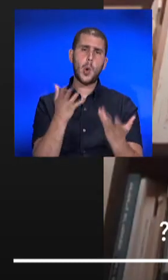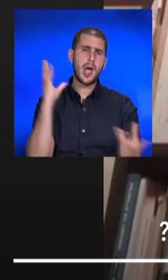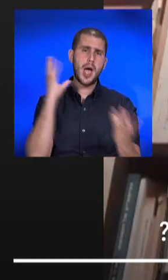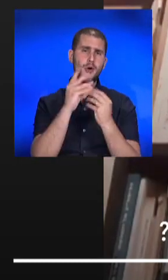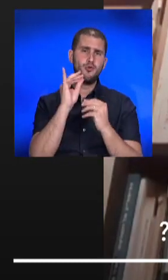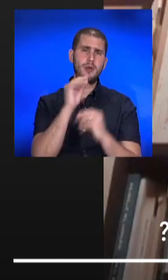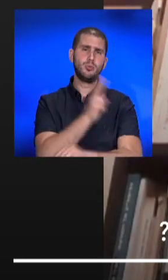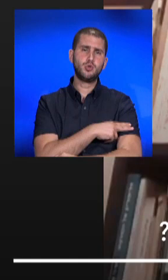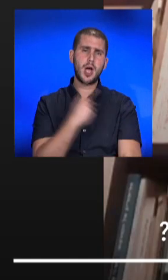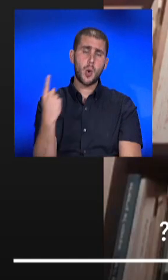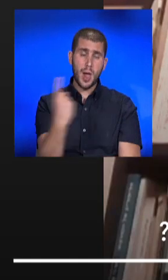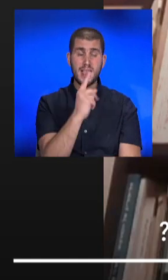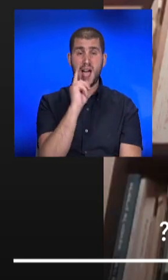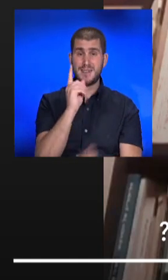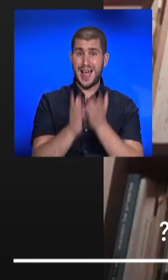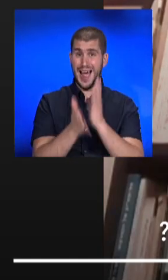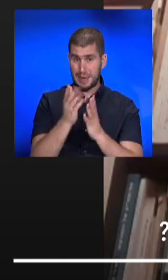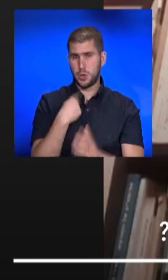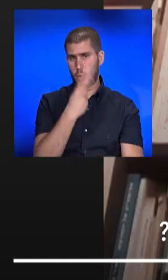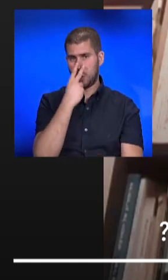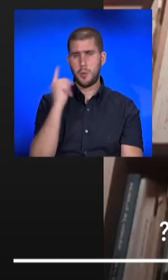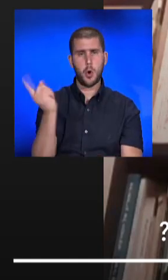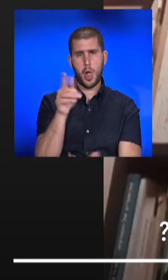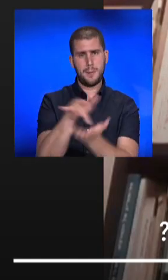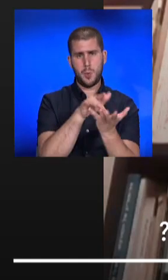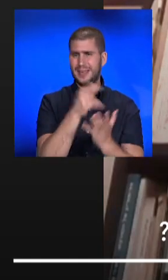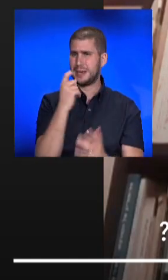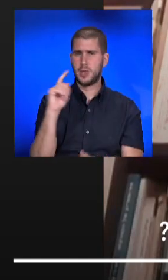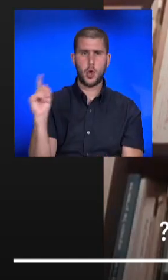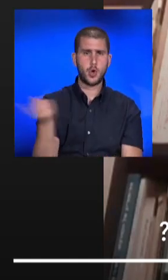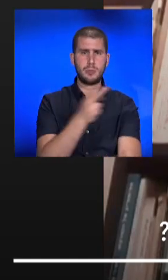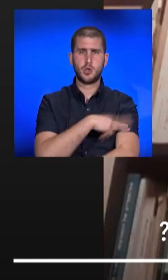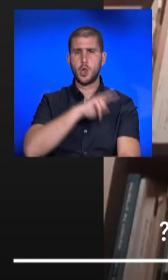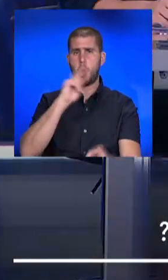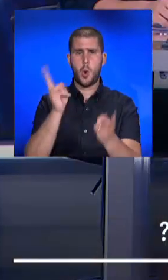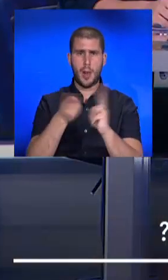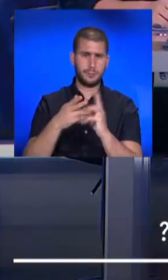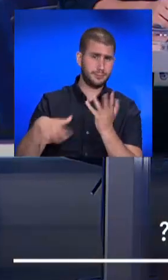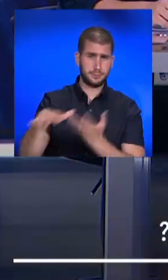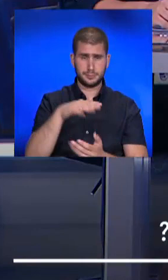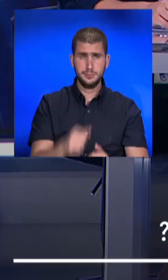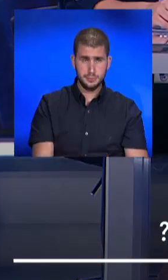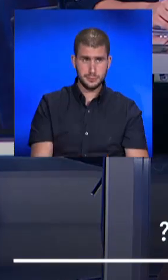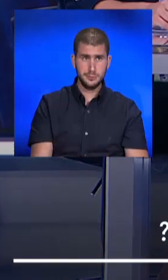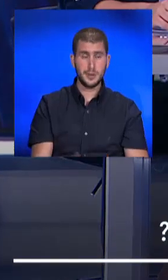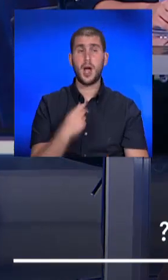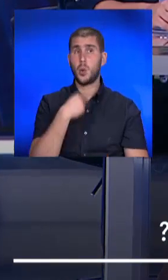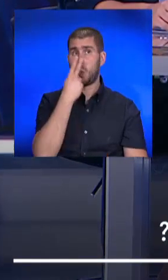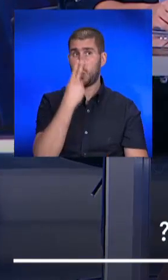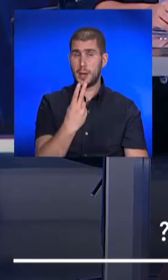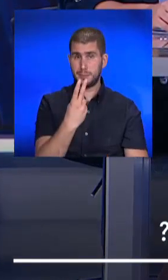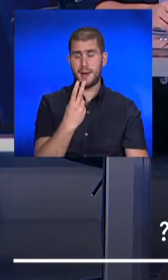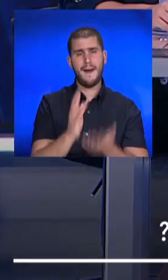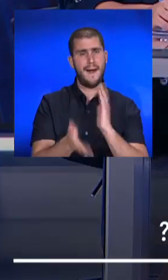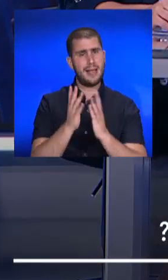משטרה, אבל אלימות אנחנו רואים בכל מקום, כמעט בכל המשטרות, ברוב המשטרות, אנחנו רואים